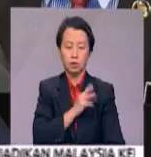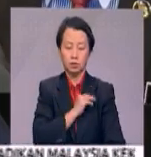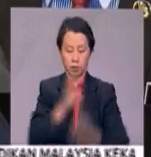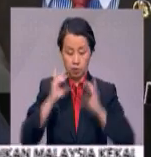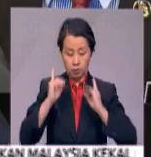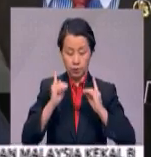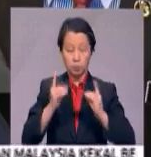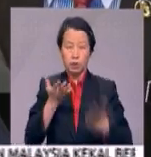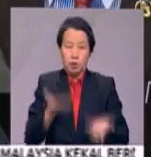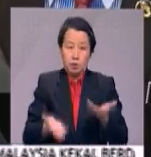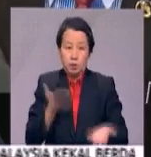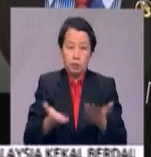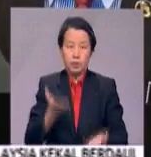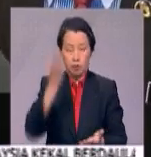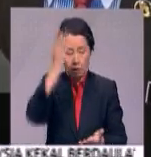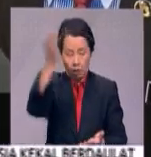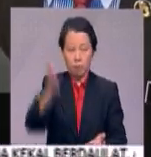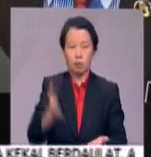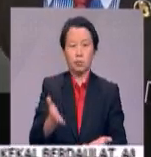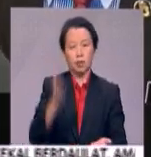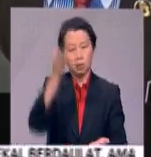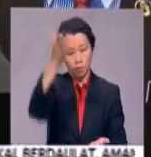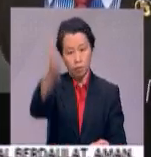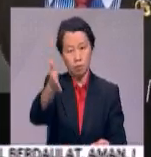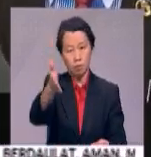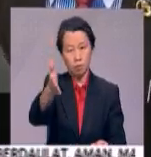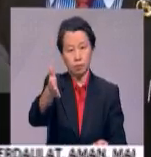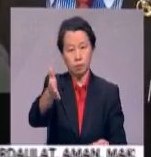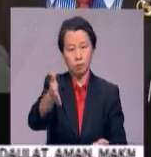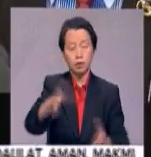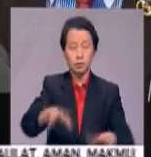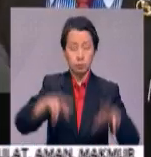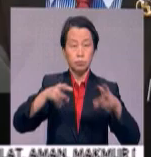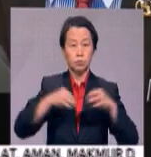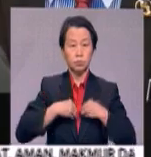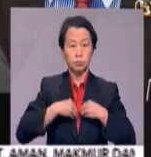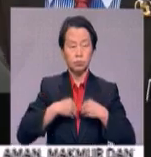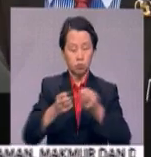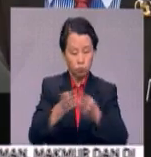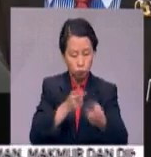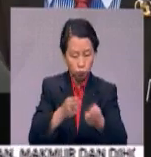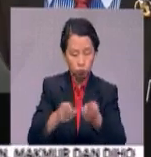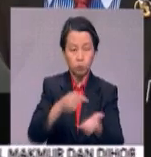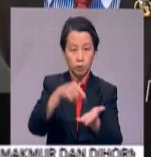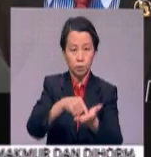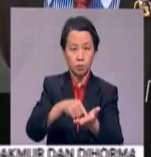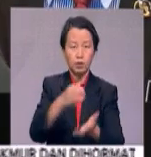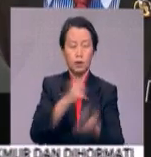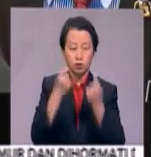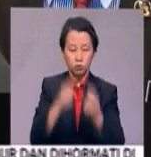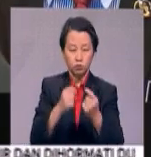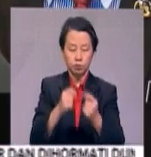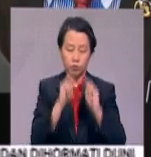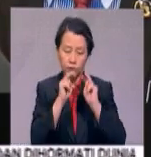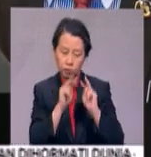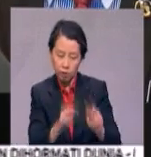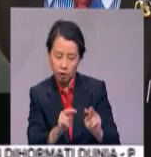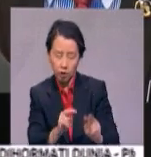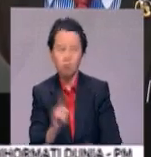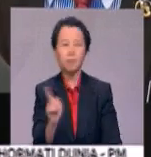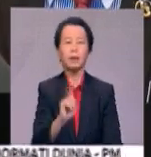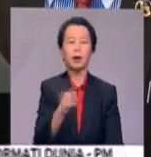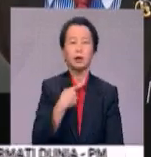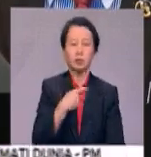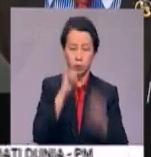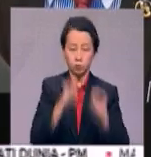Pendidikan mungkin selanjutnya akan menyambutlah usaha-usaha ini dan cuba untuk tengok mana yang kita